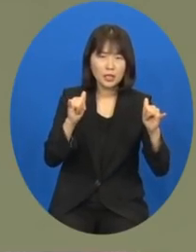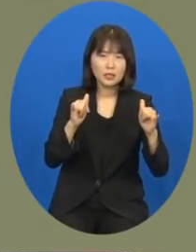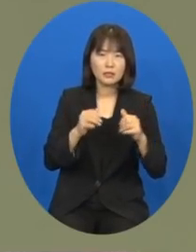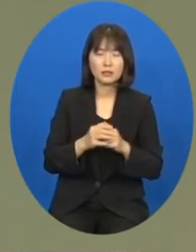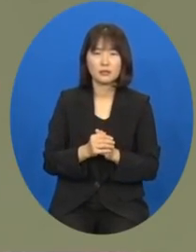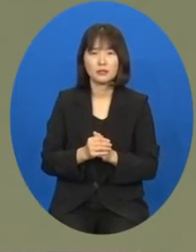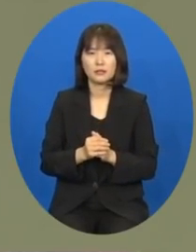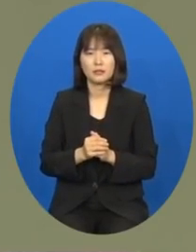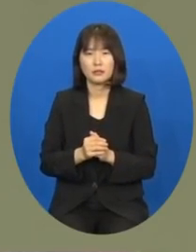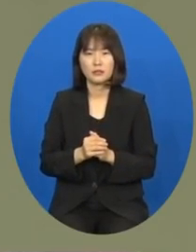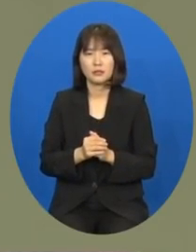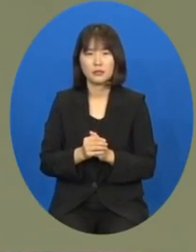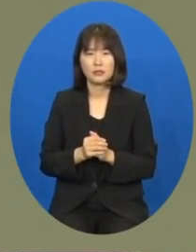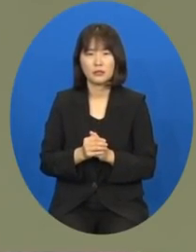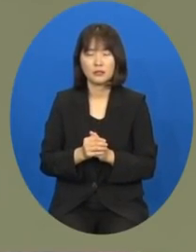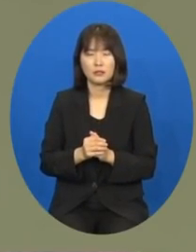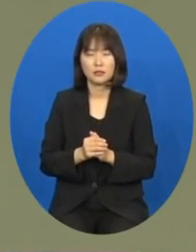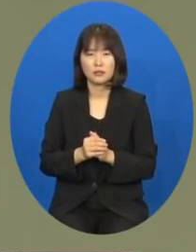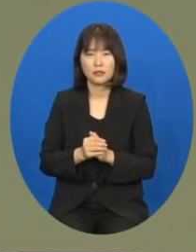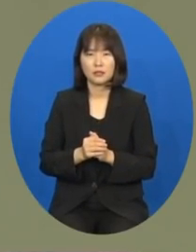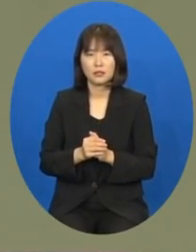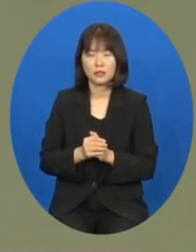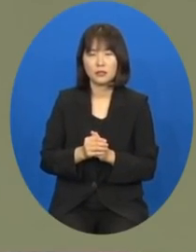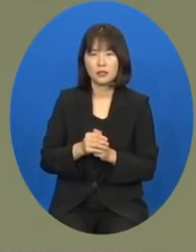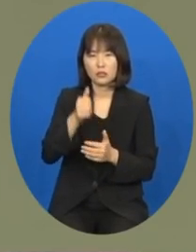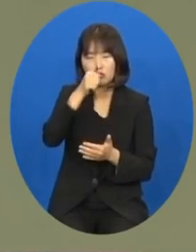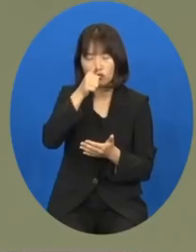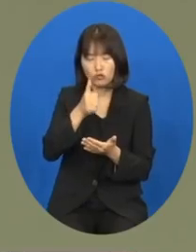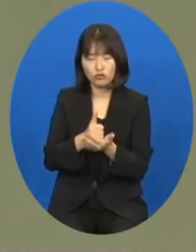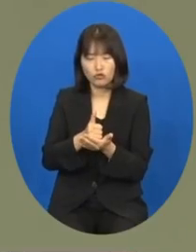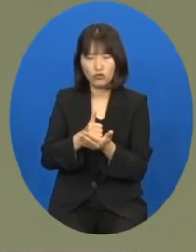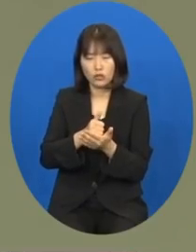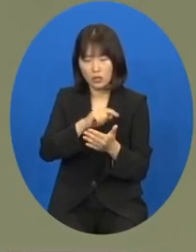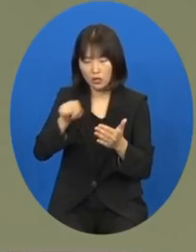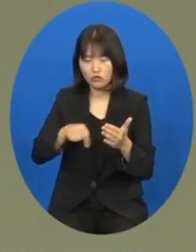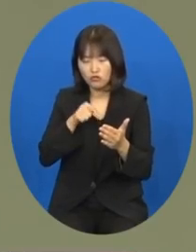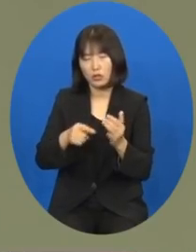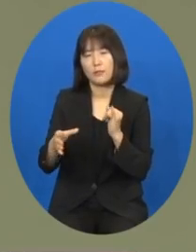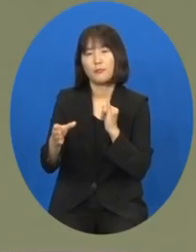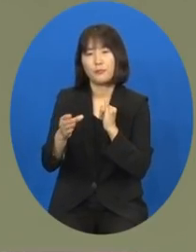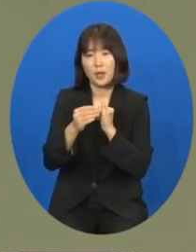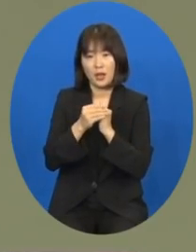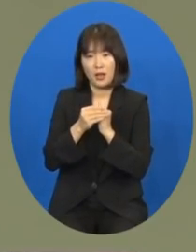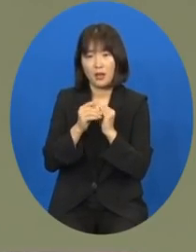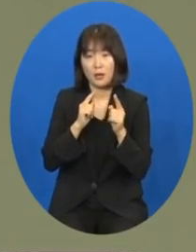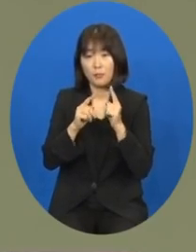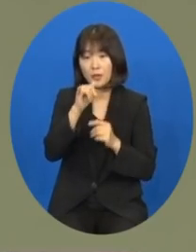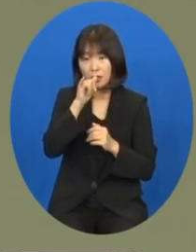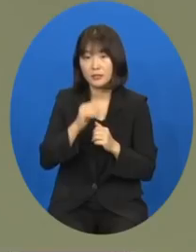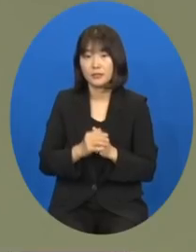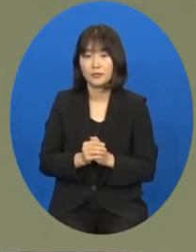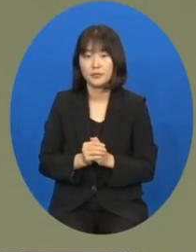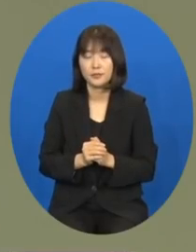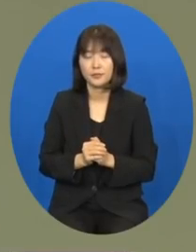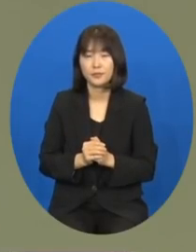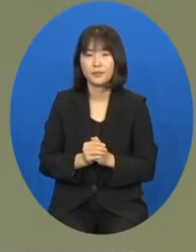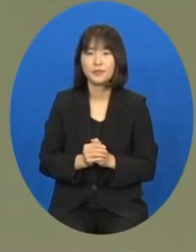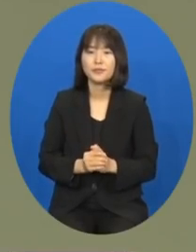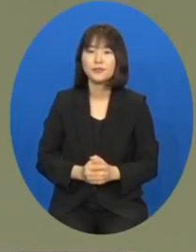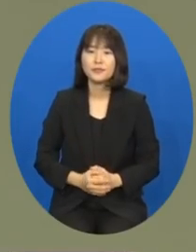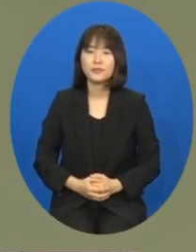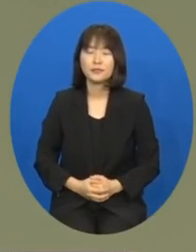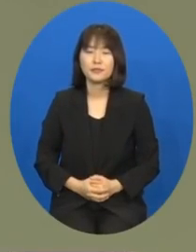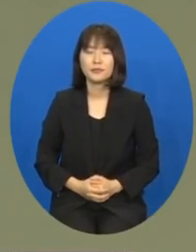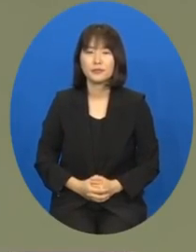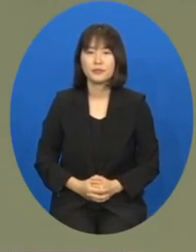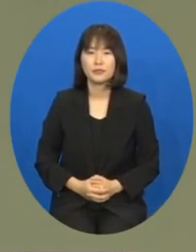났습니다 최 중 잉태 했다고 했잖아요 그뿐 아니라 우리의 생각을 통해서 마개가 계속 악한 욕심에 생각을 넣어